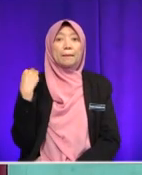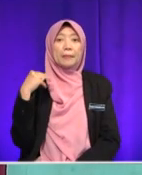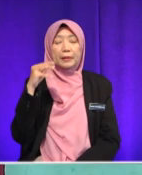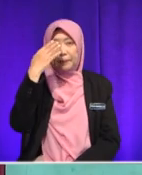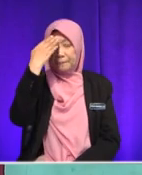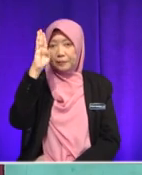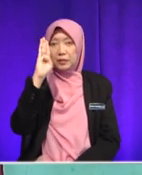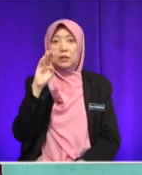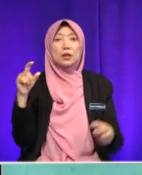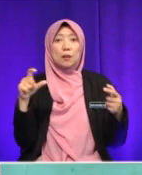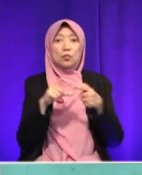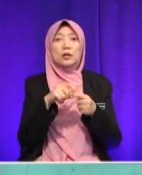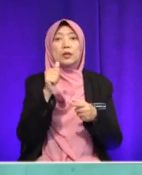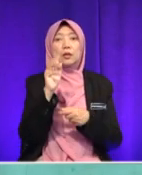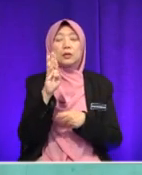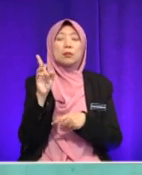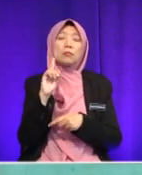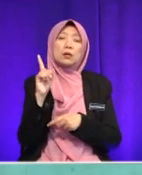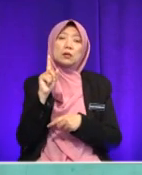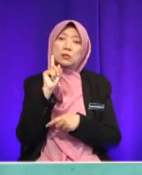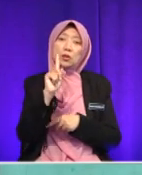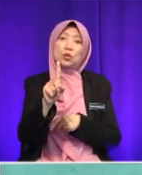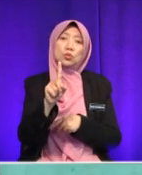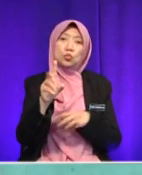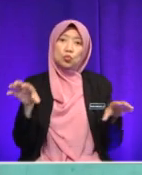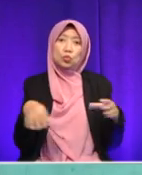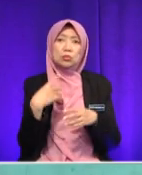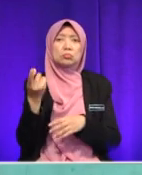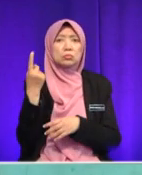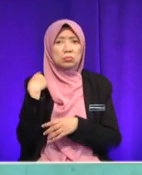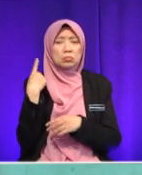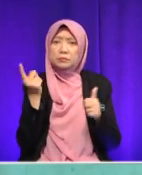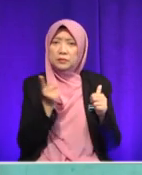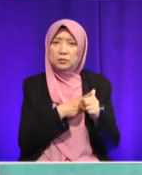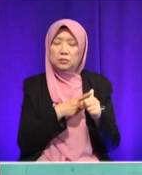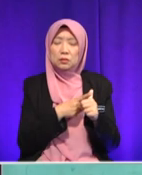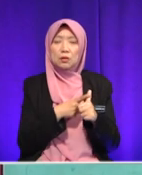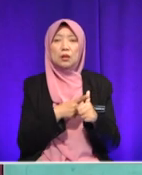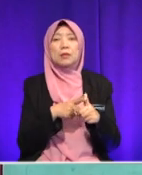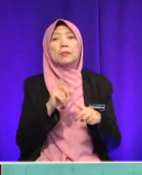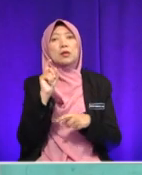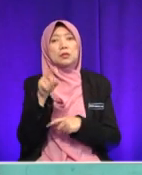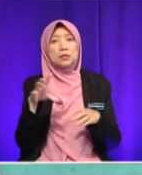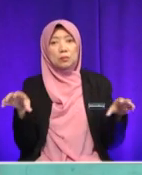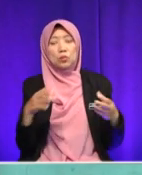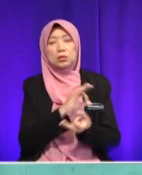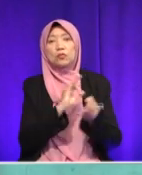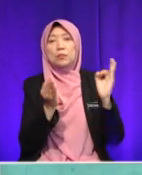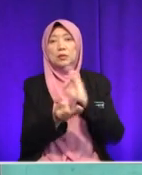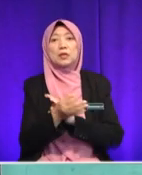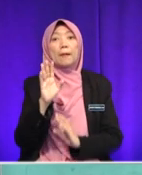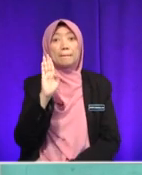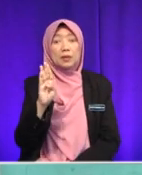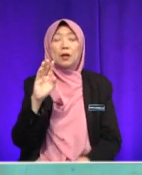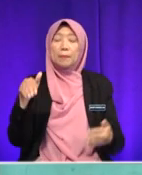transformasi AB. Yang mana satu yang anda perlu buat terlebih dahulu? Anda kena buat transformasi B, baru